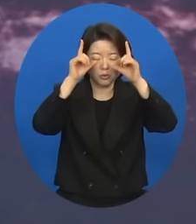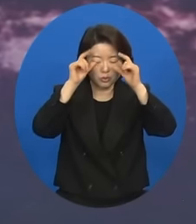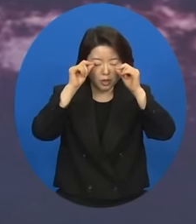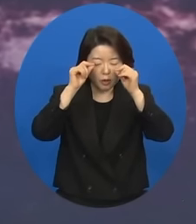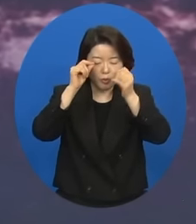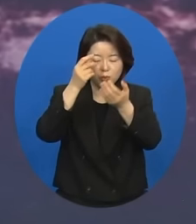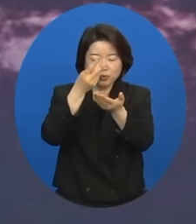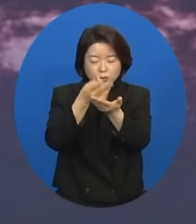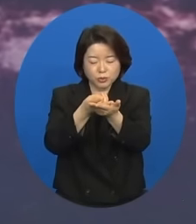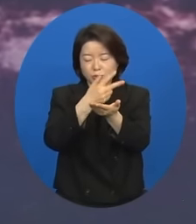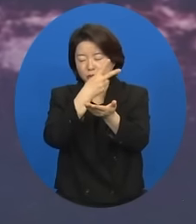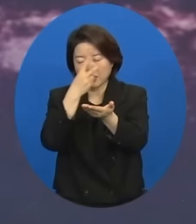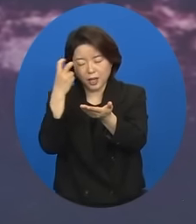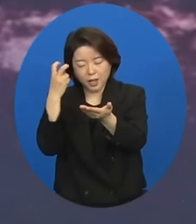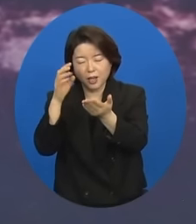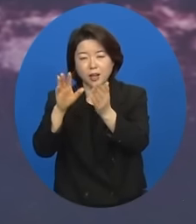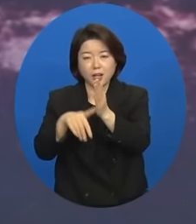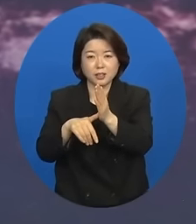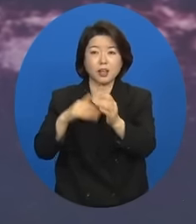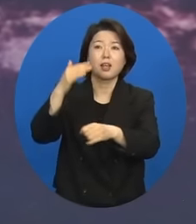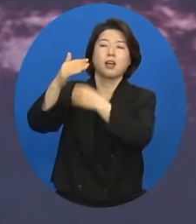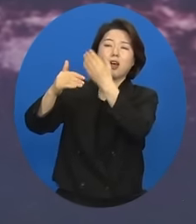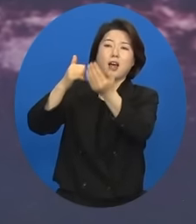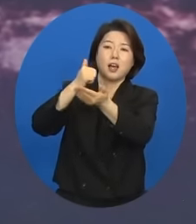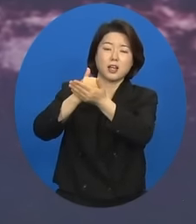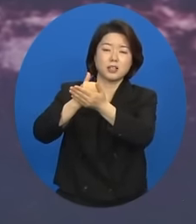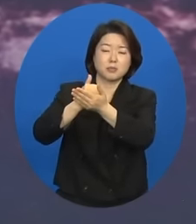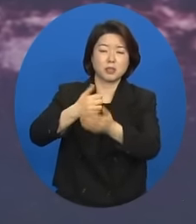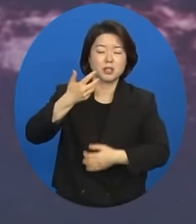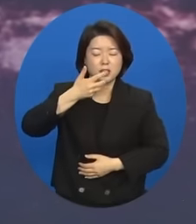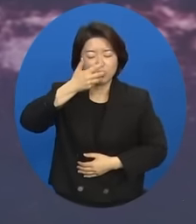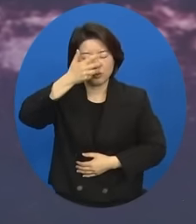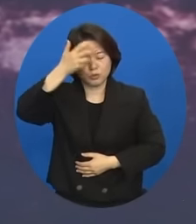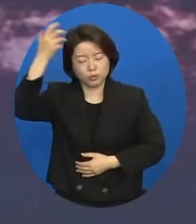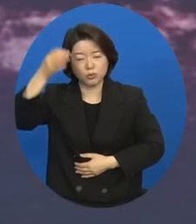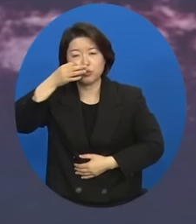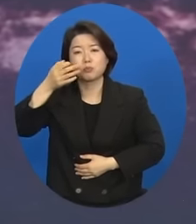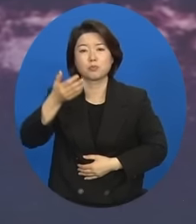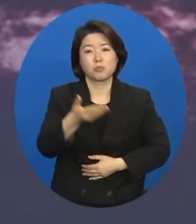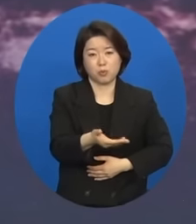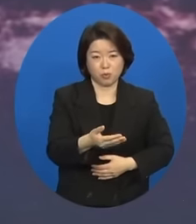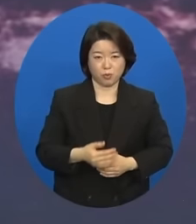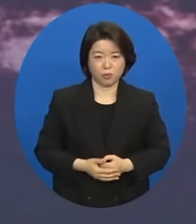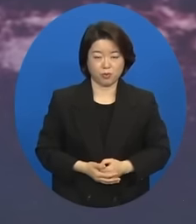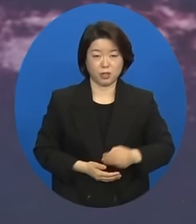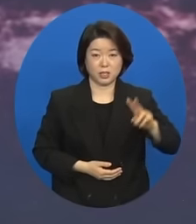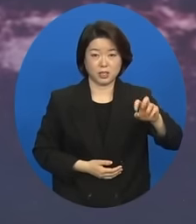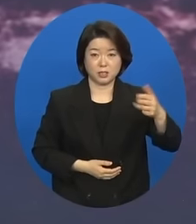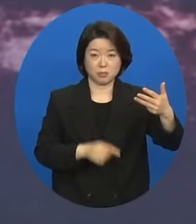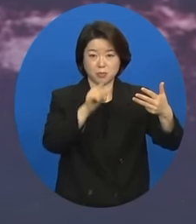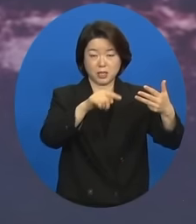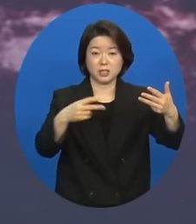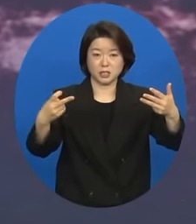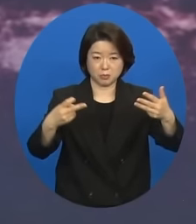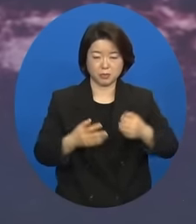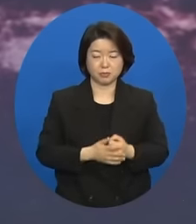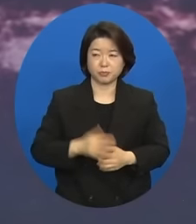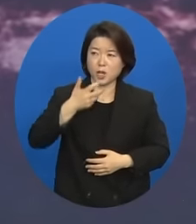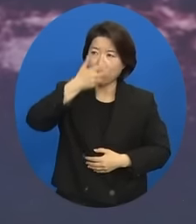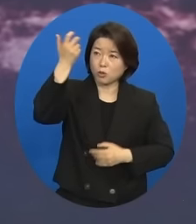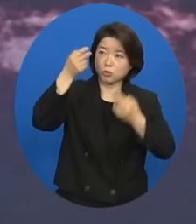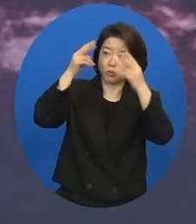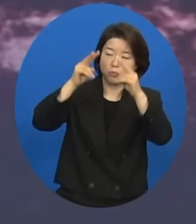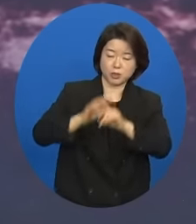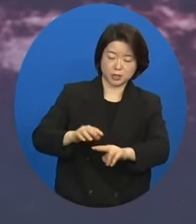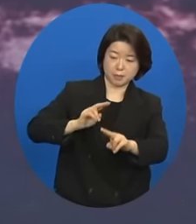잘 때 하나님이 그에게 꿈을 보여 주시죠 그것 12절 말씀입니다 꿈에 본즉 사닥다리가 땅